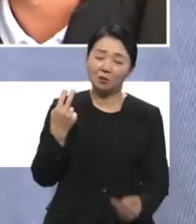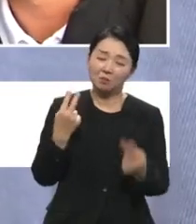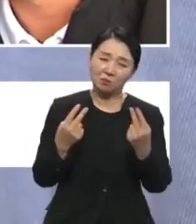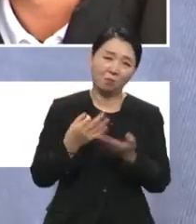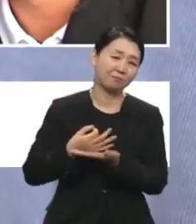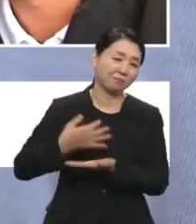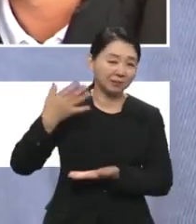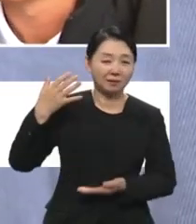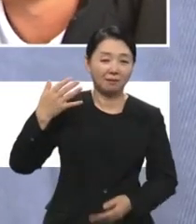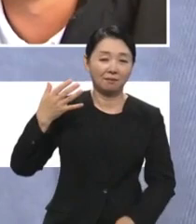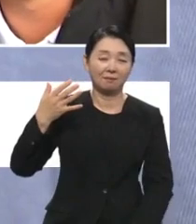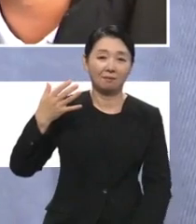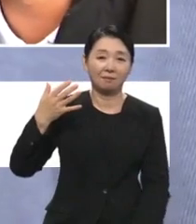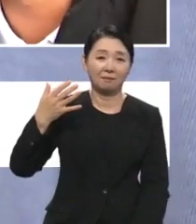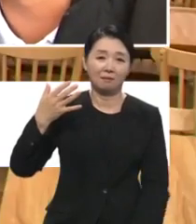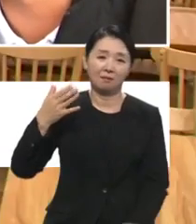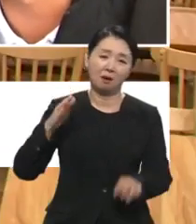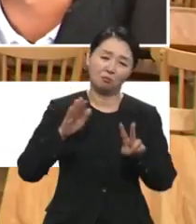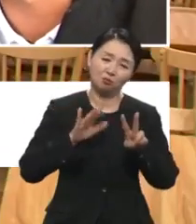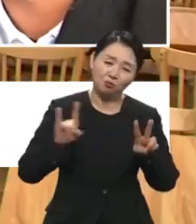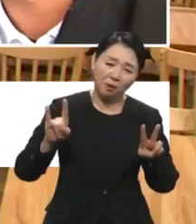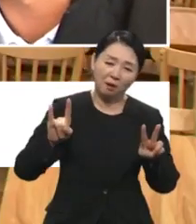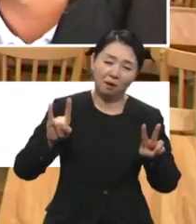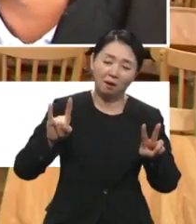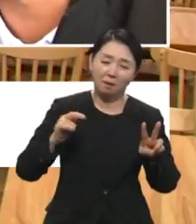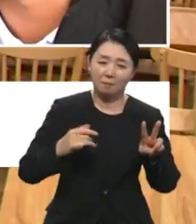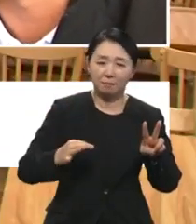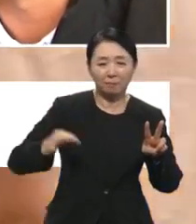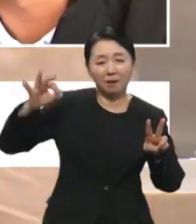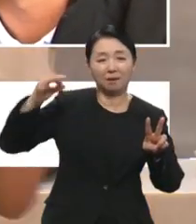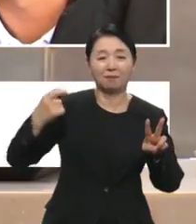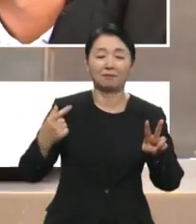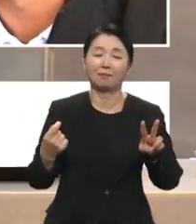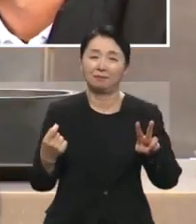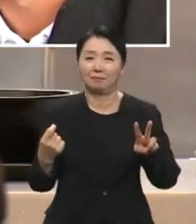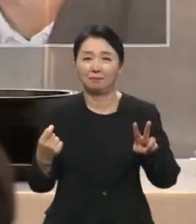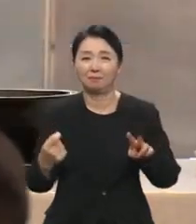비싸졌죠 한 2배 정도는 비싸진 것 같아요